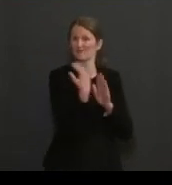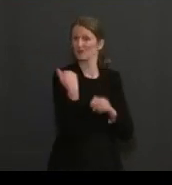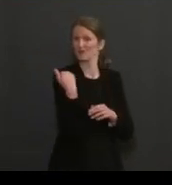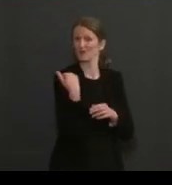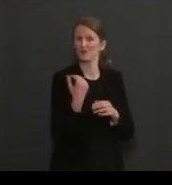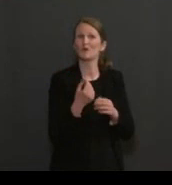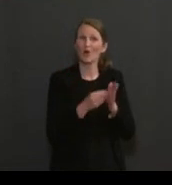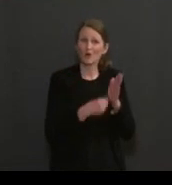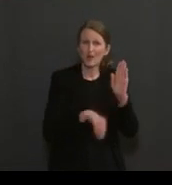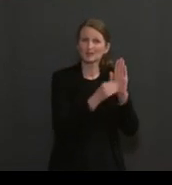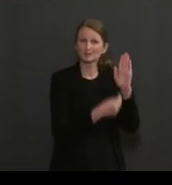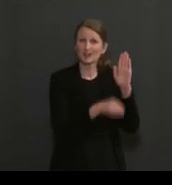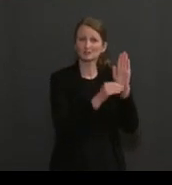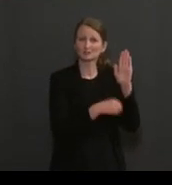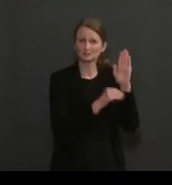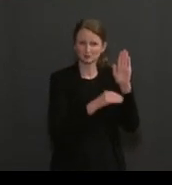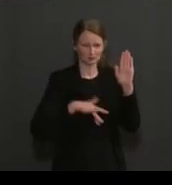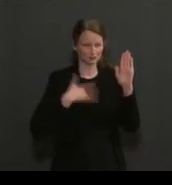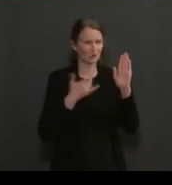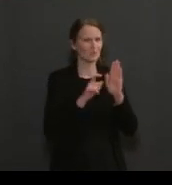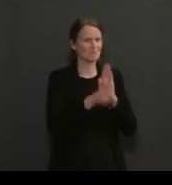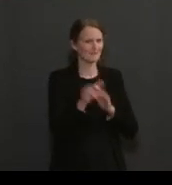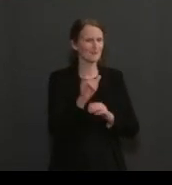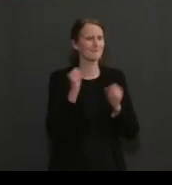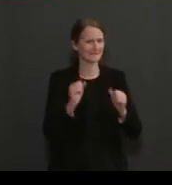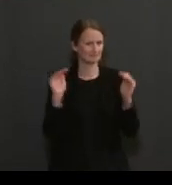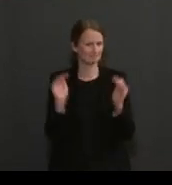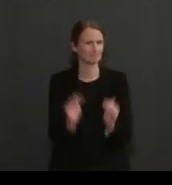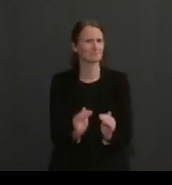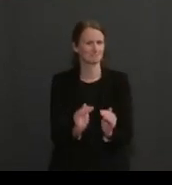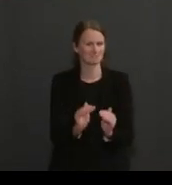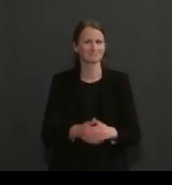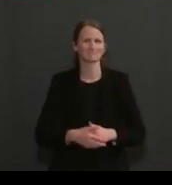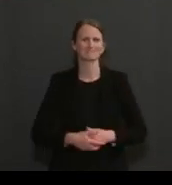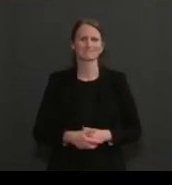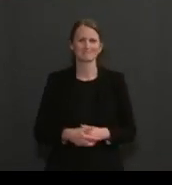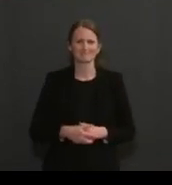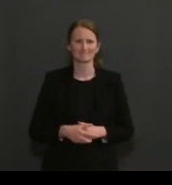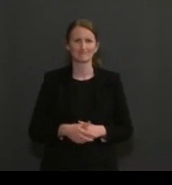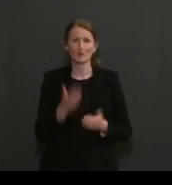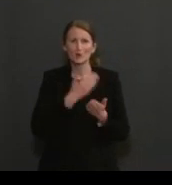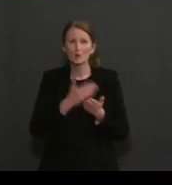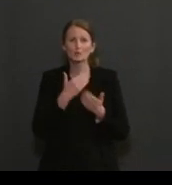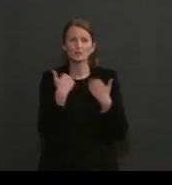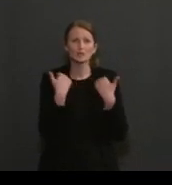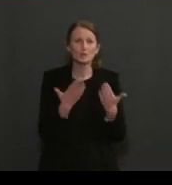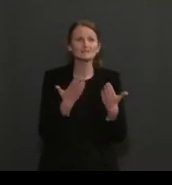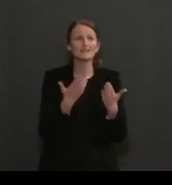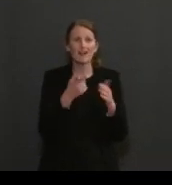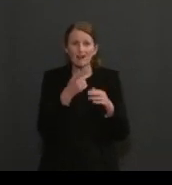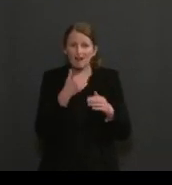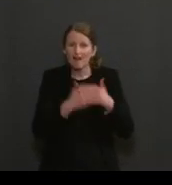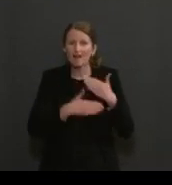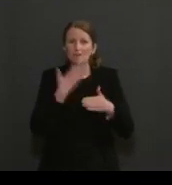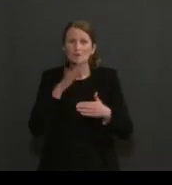commencer. En continuant, nous pourrons rester en dessous de la capacité maximale de nos hôpitaux dans